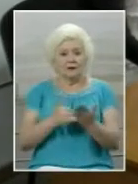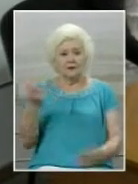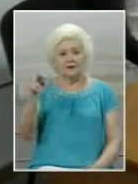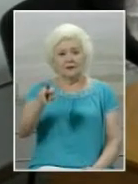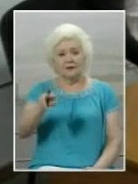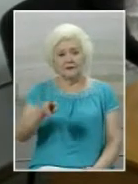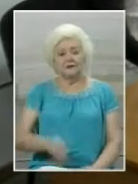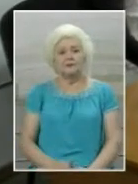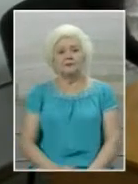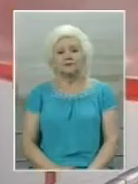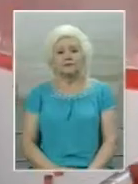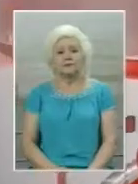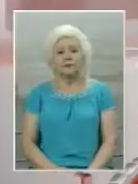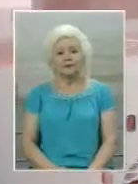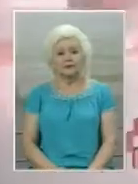«Скіфія».